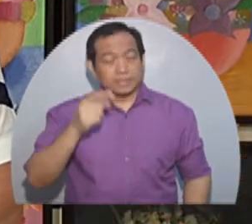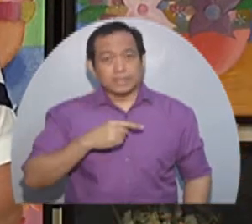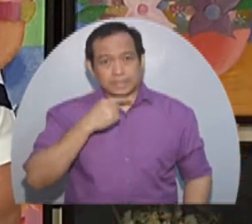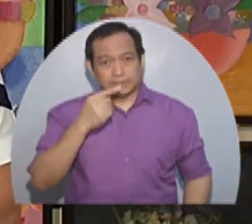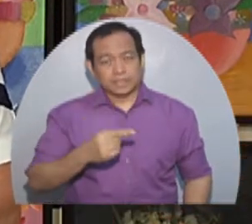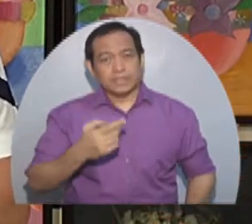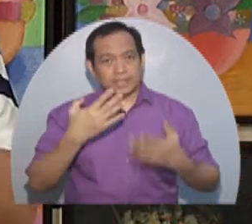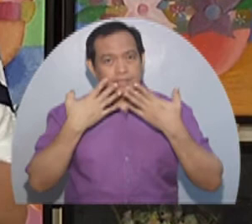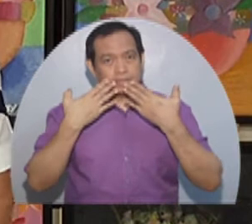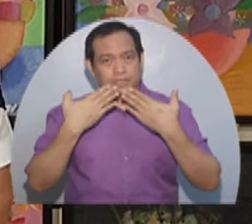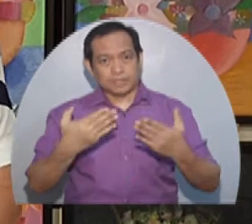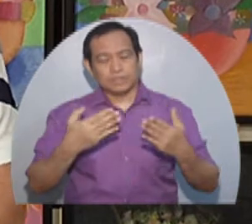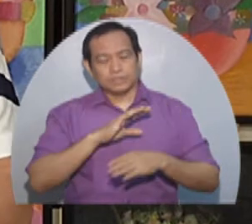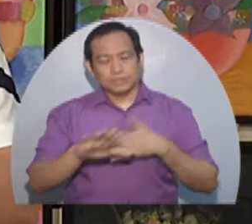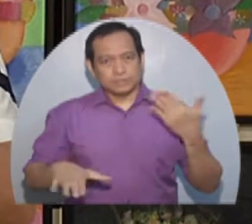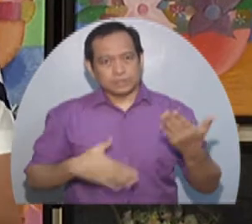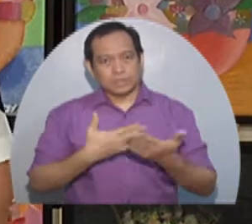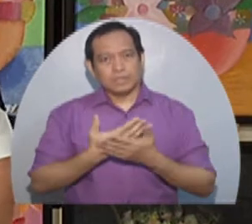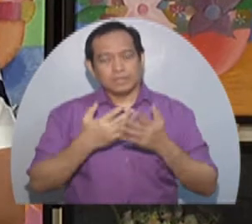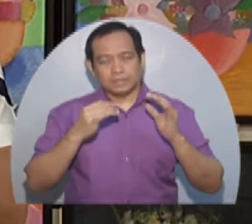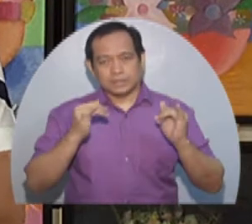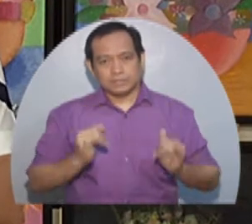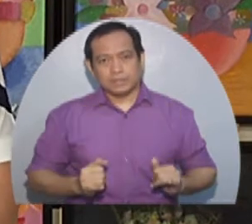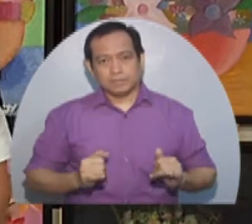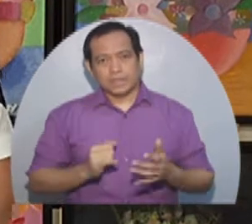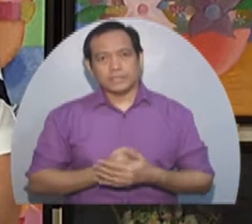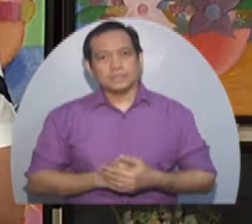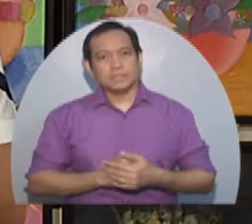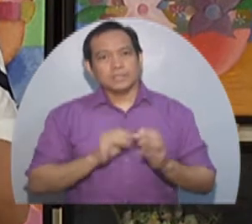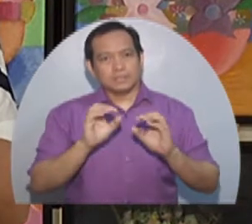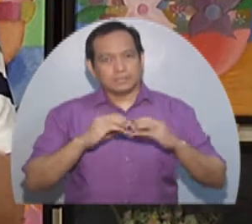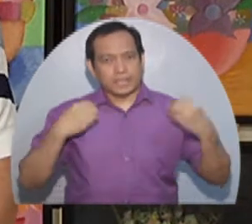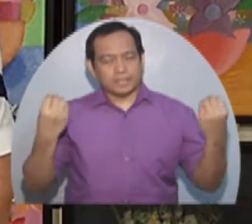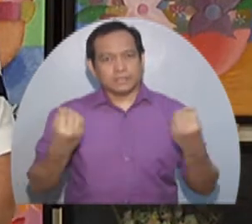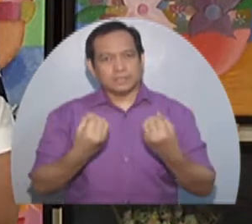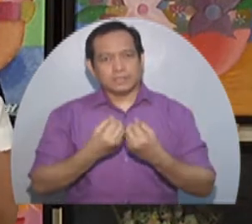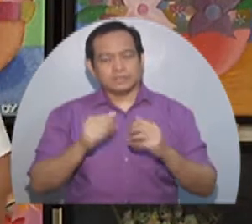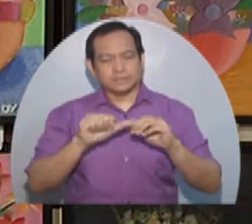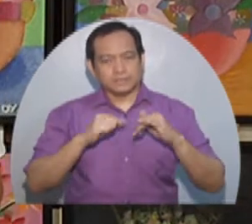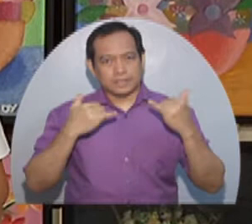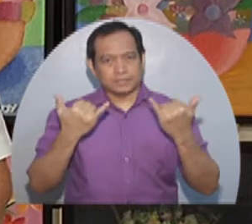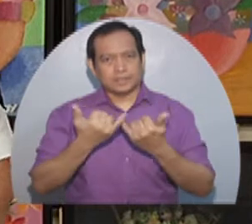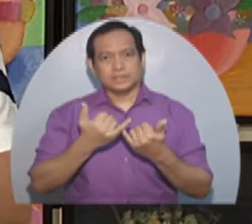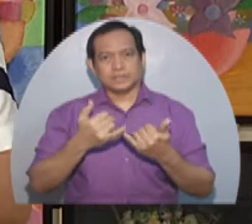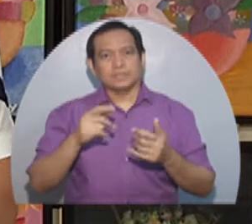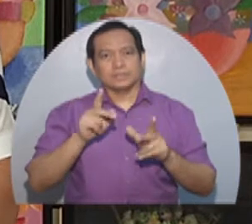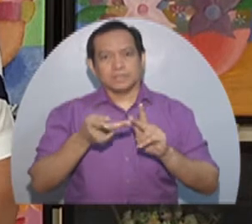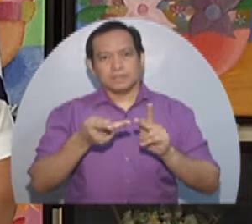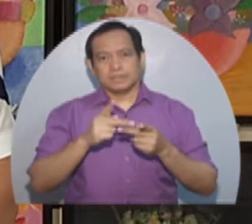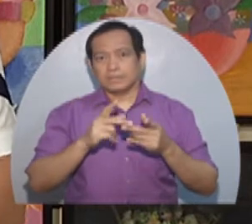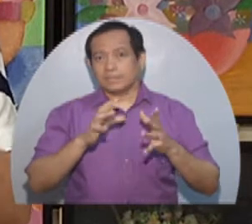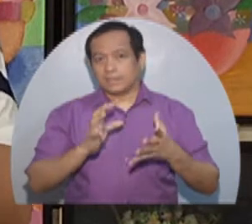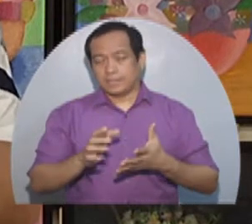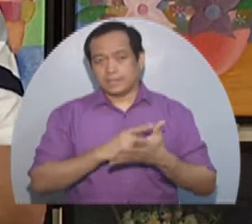Mercado nagsasabing salamat sa lahat ng mga individual, organisasyon at ahensya na katulong